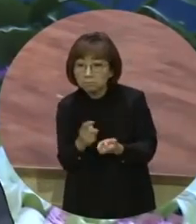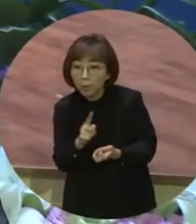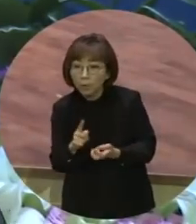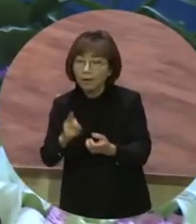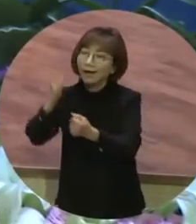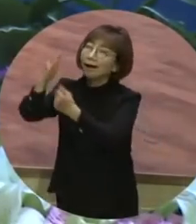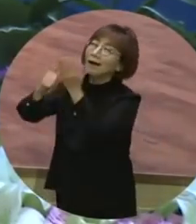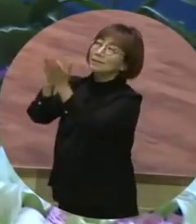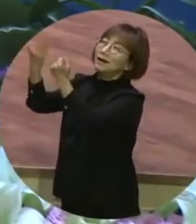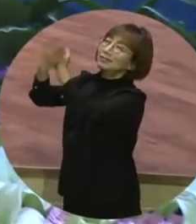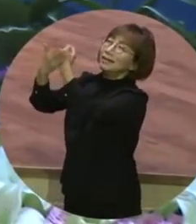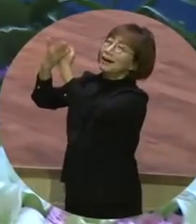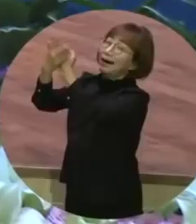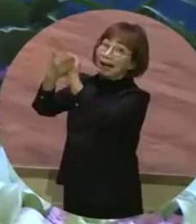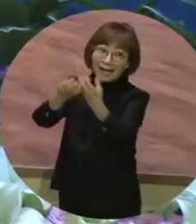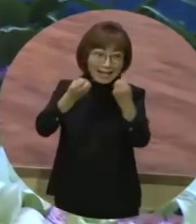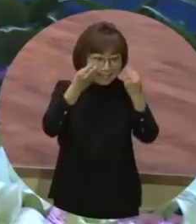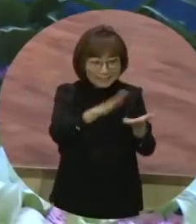살 수가 없어요.